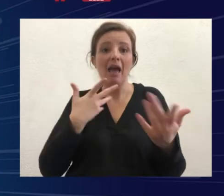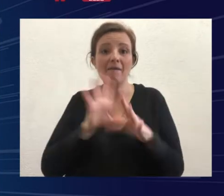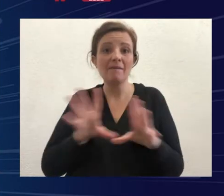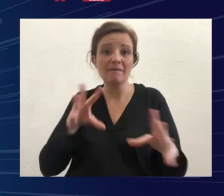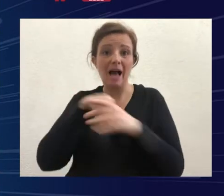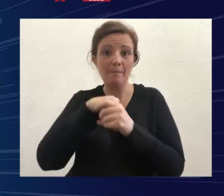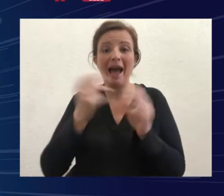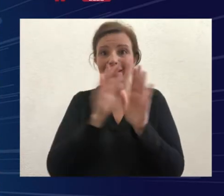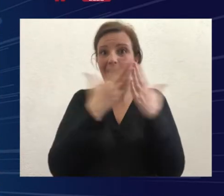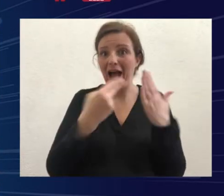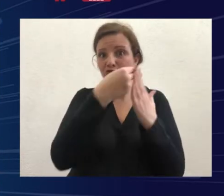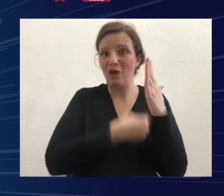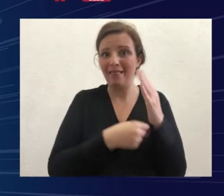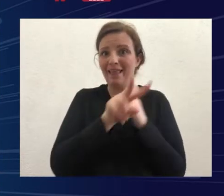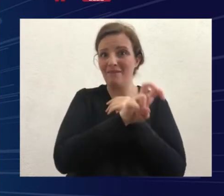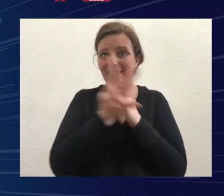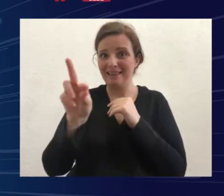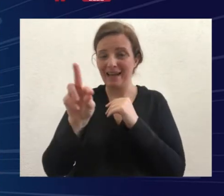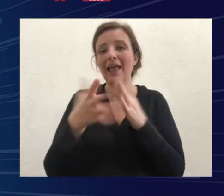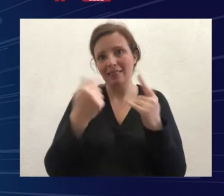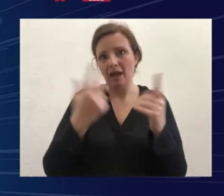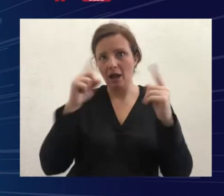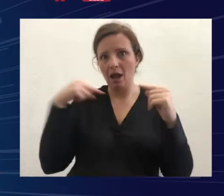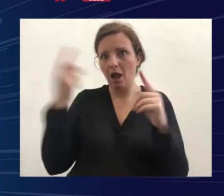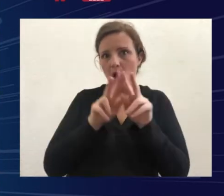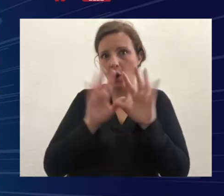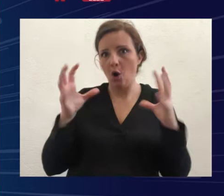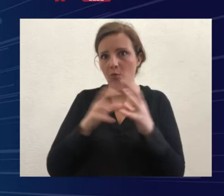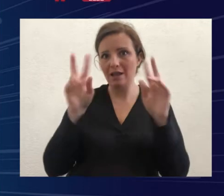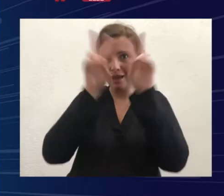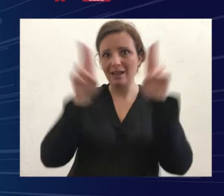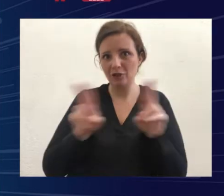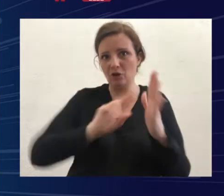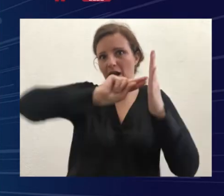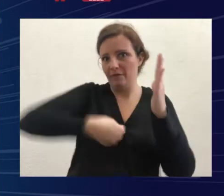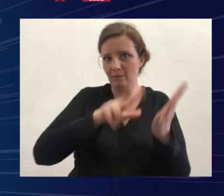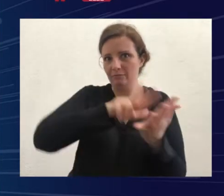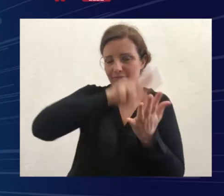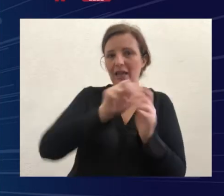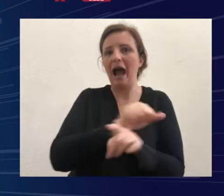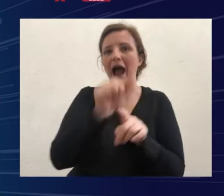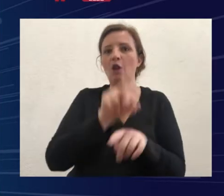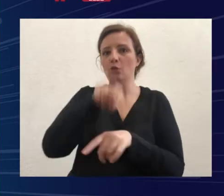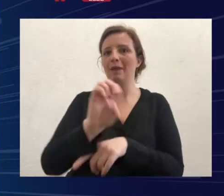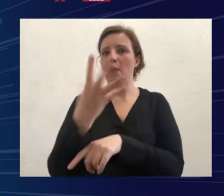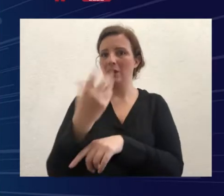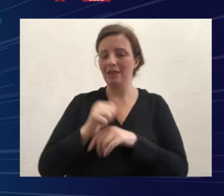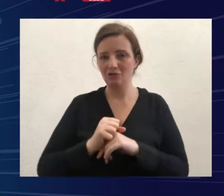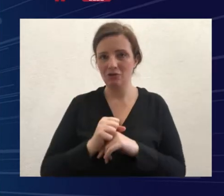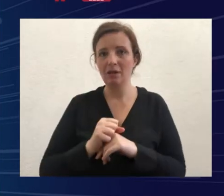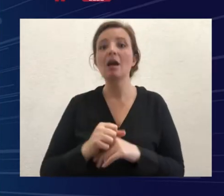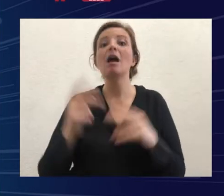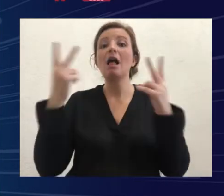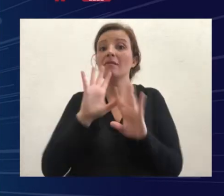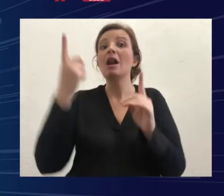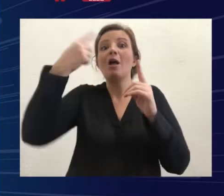che fanno parte dell'Agenda 2030 sottoscritta dalla comunità internazionale del 2015. In particolare